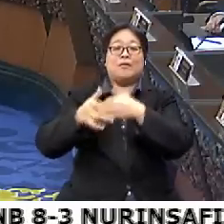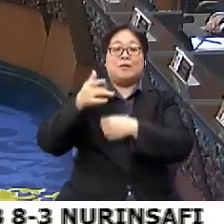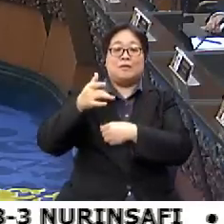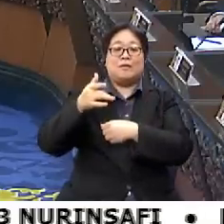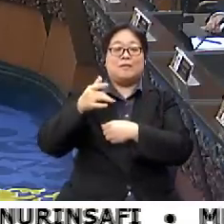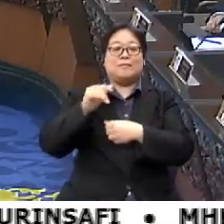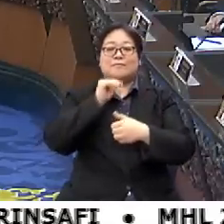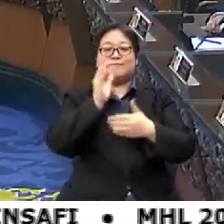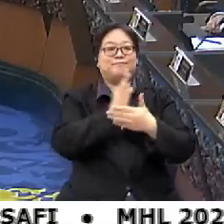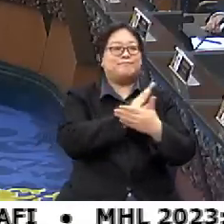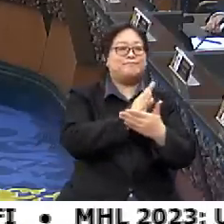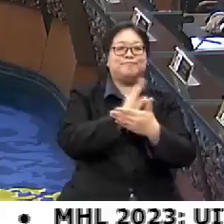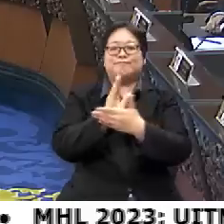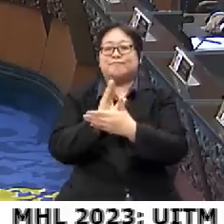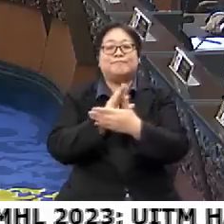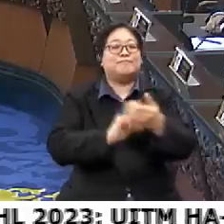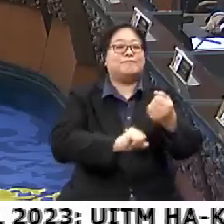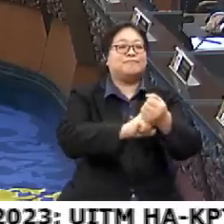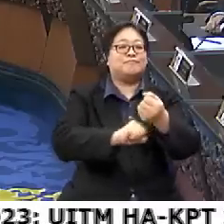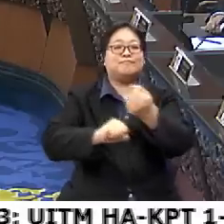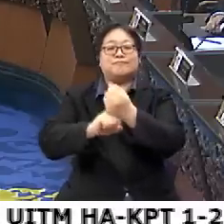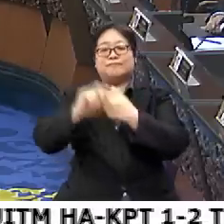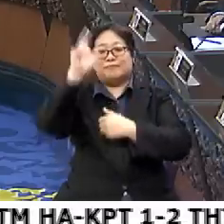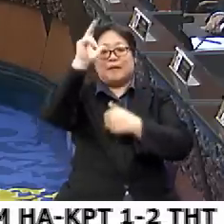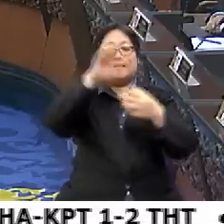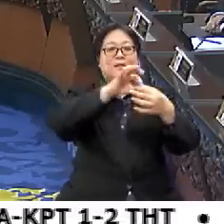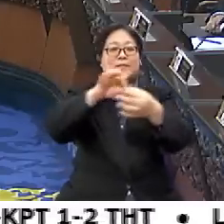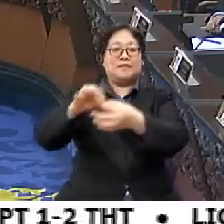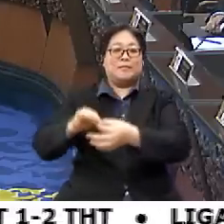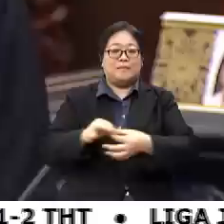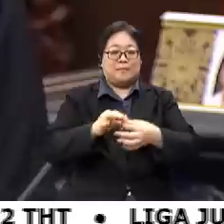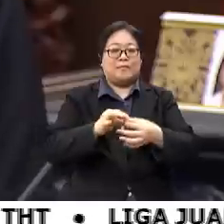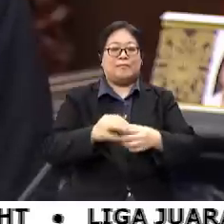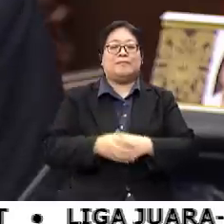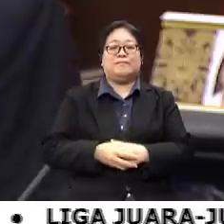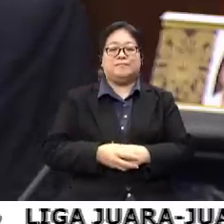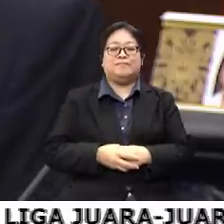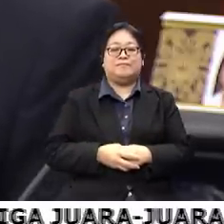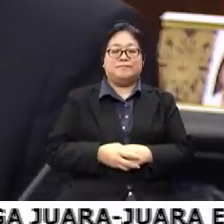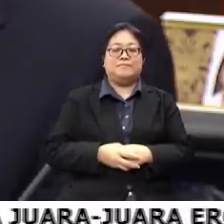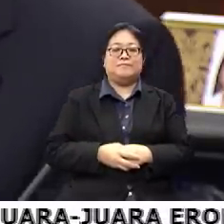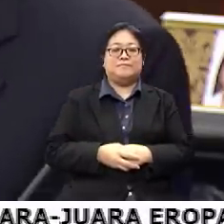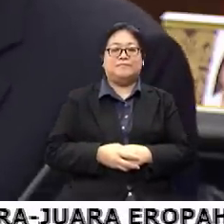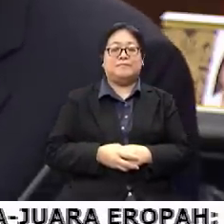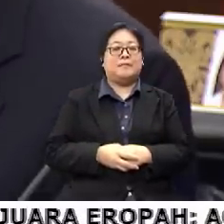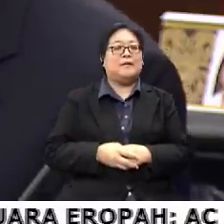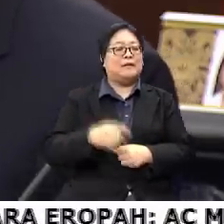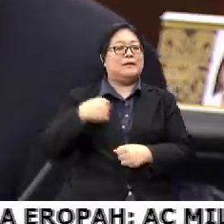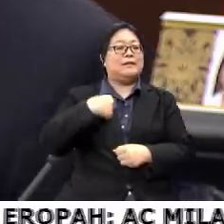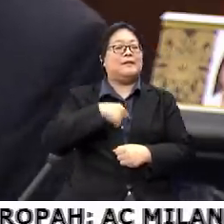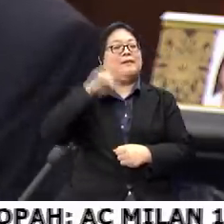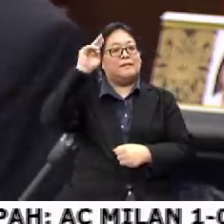tidak teragak-agak untuk memberi sokongan kepada kerajaan perpaduan yang ada di negara ini, dengan niat yang